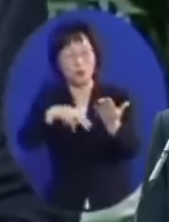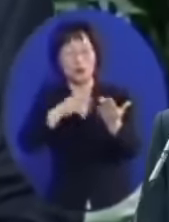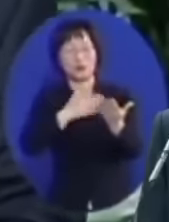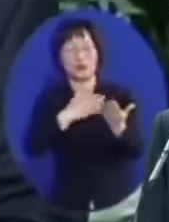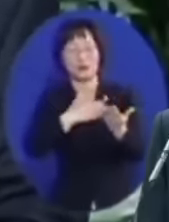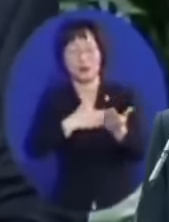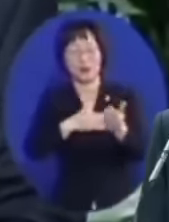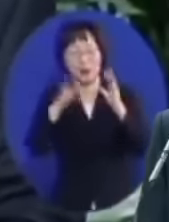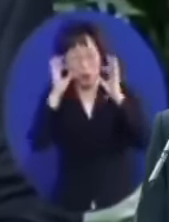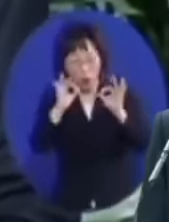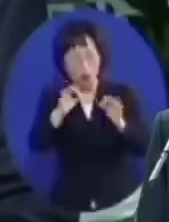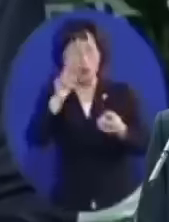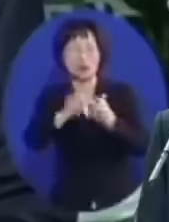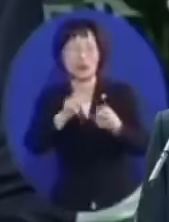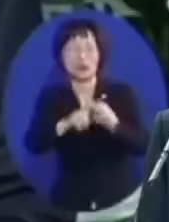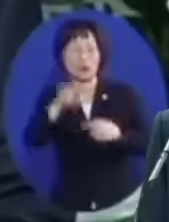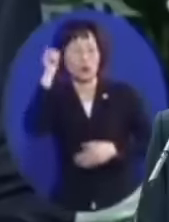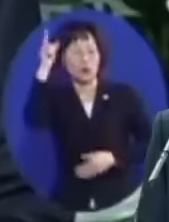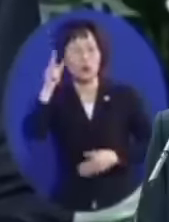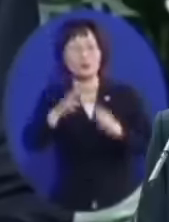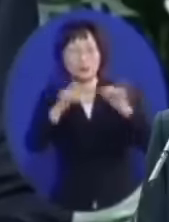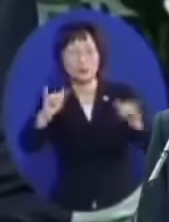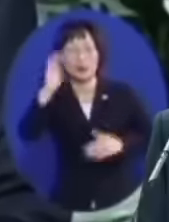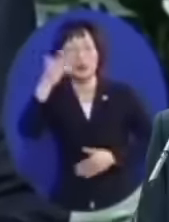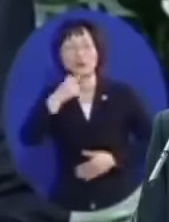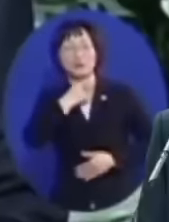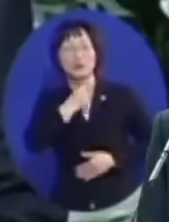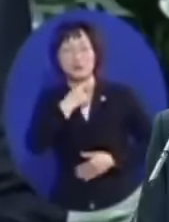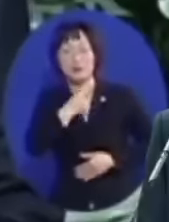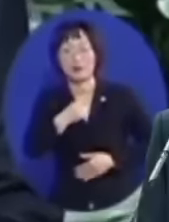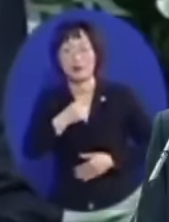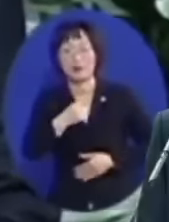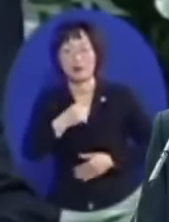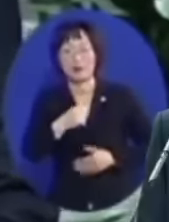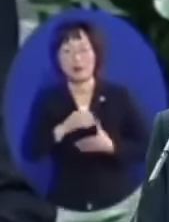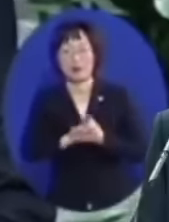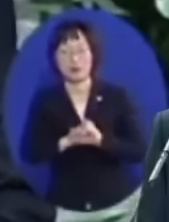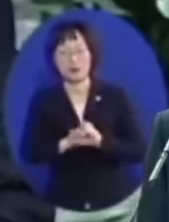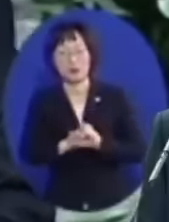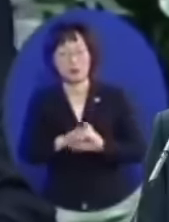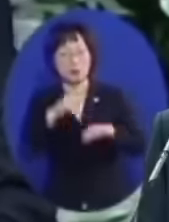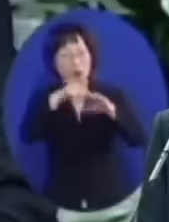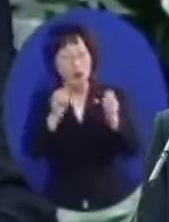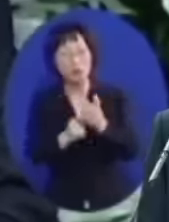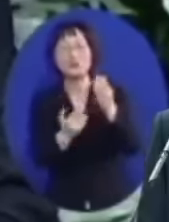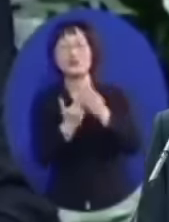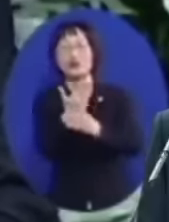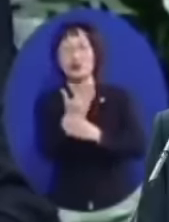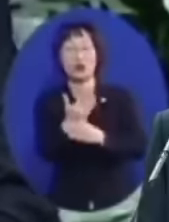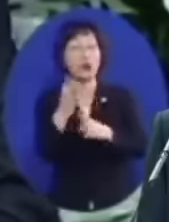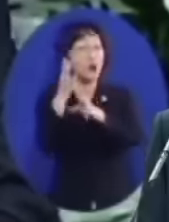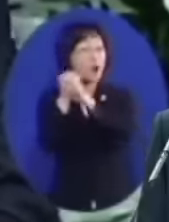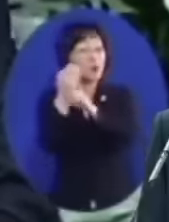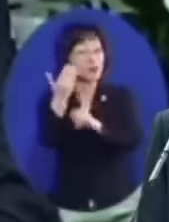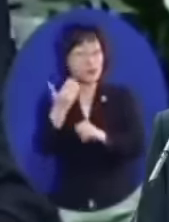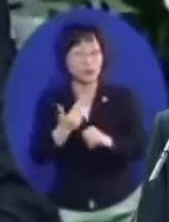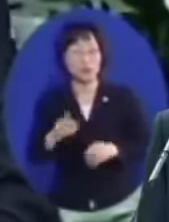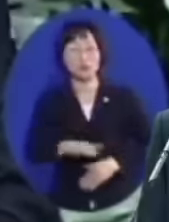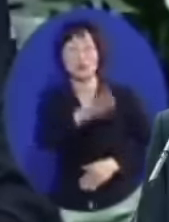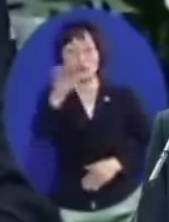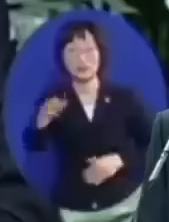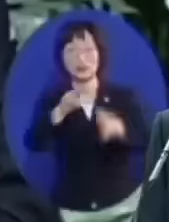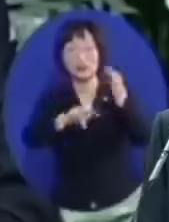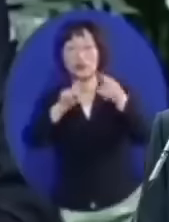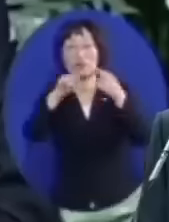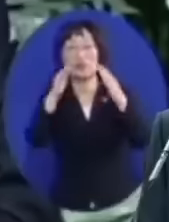보고서 훌륭한 위인전이 돼야 돼, 위인이 돼야 되겠다, 그런 애들이 생겨요. 얼마 전에도 우리 교회